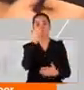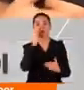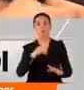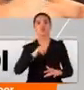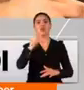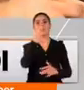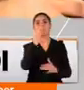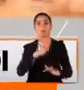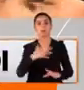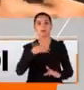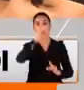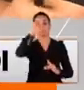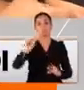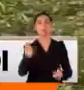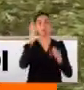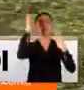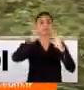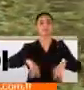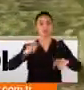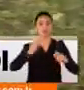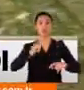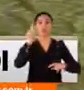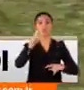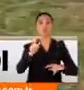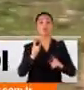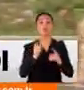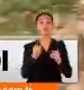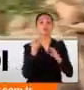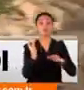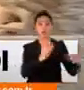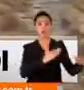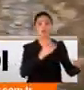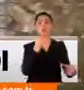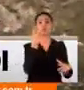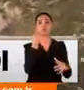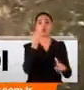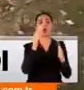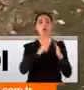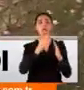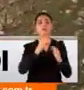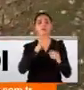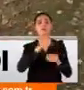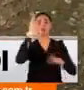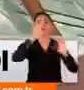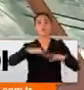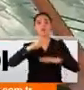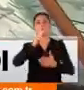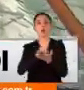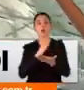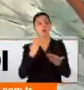cevap beklemeden gelip bir anda yıktılar. Ama durum bununla da sınırlı değil. Daha onlarca villa içinde yıkım kararı